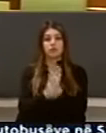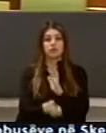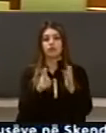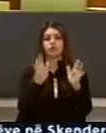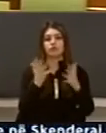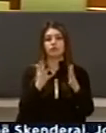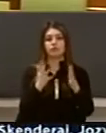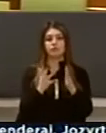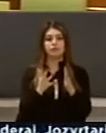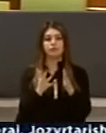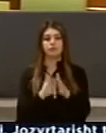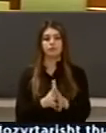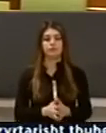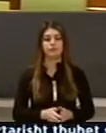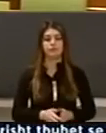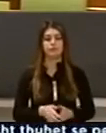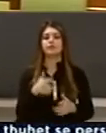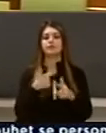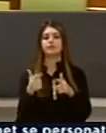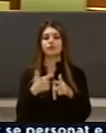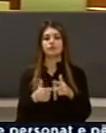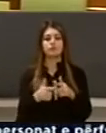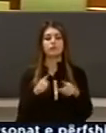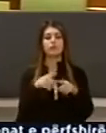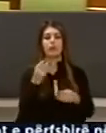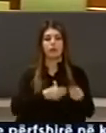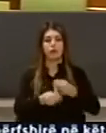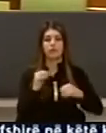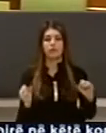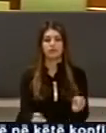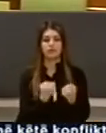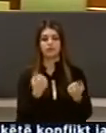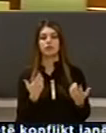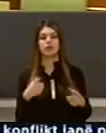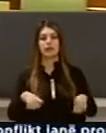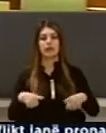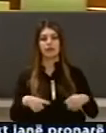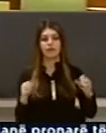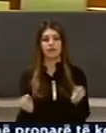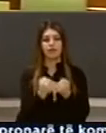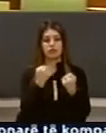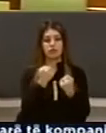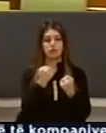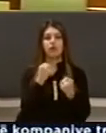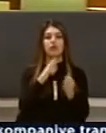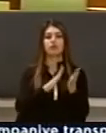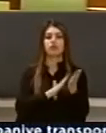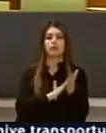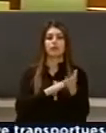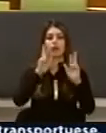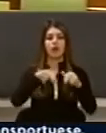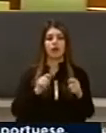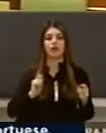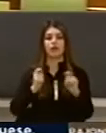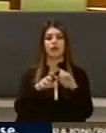masa represive. Arsyet janë prej atyre ekonomike dhe sociale dhe zgjidhja mund të bëhet vetëm nëse ka adresim nga